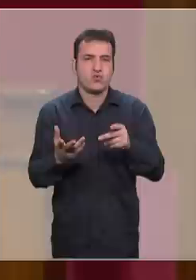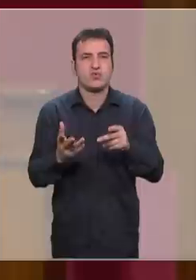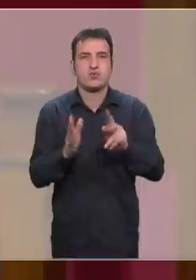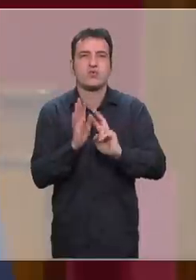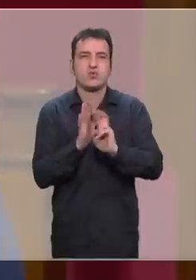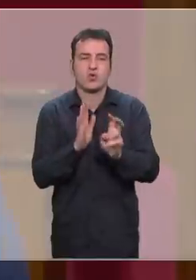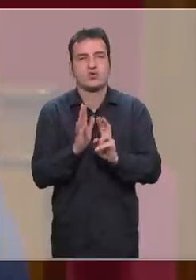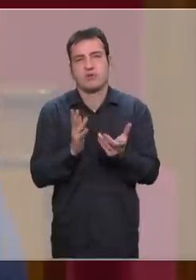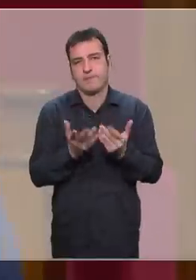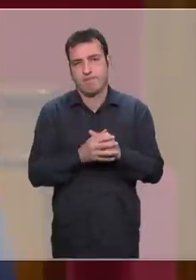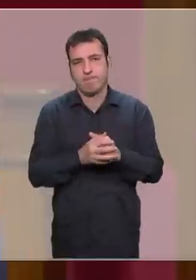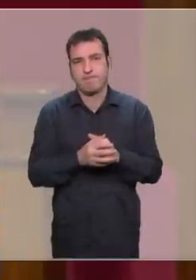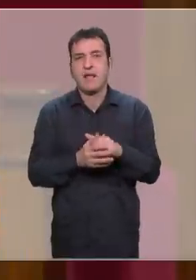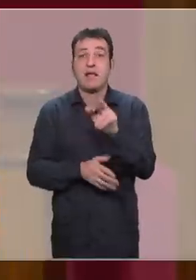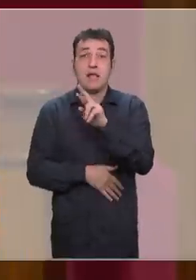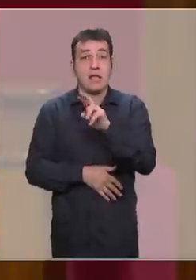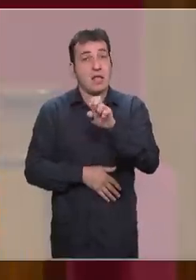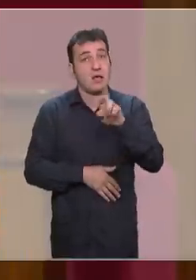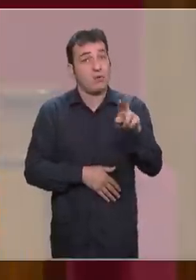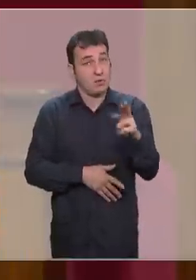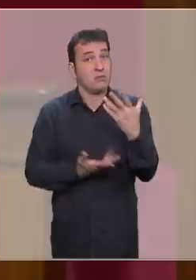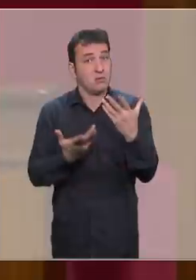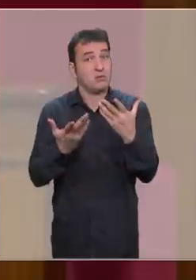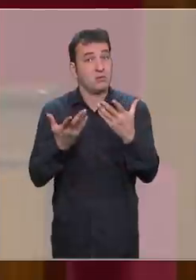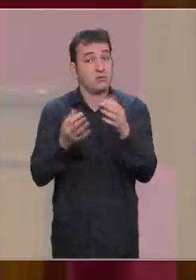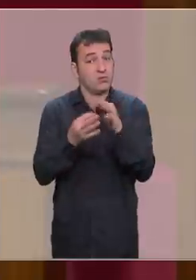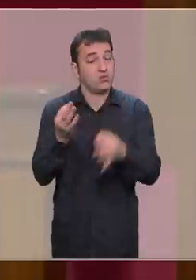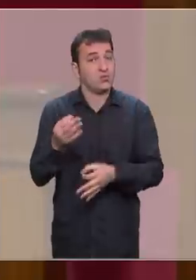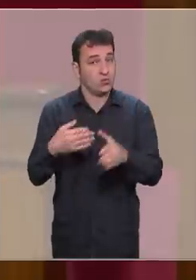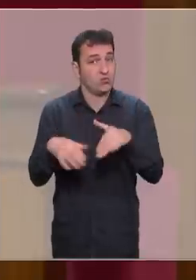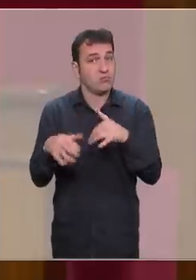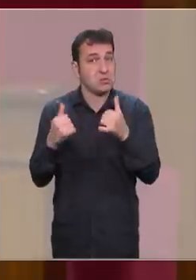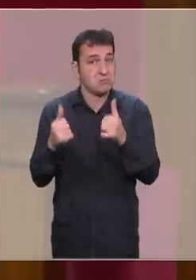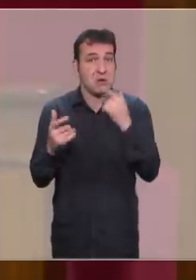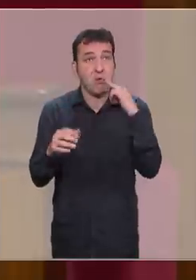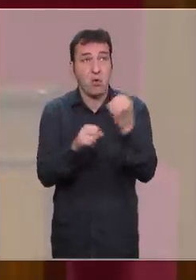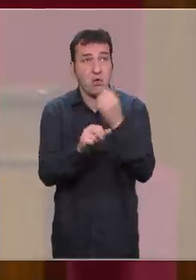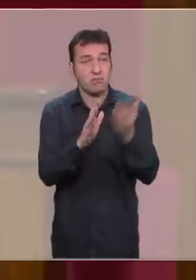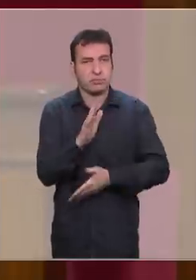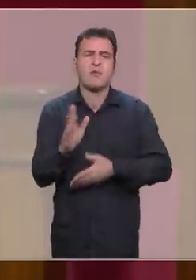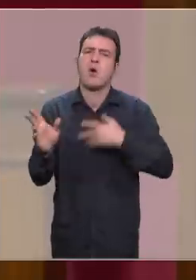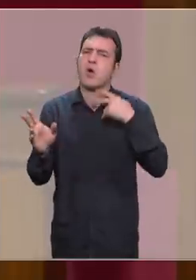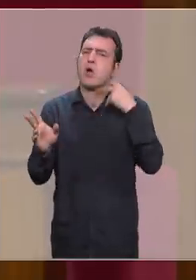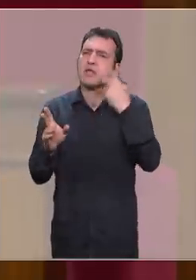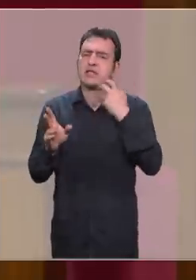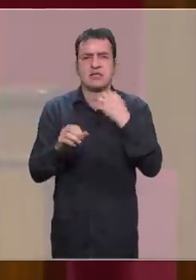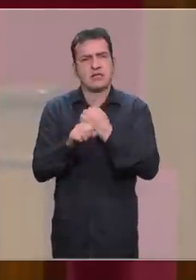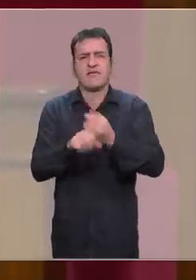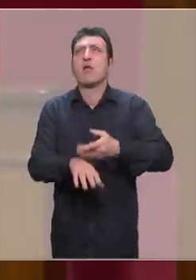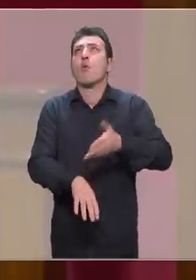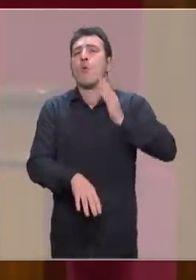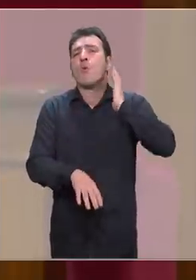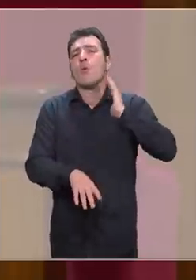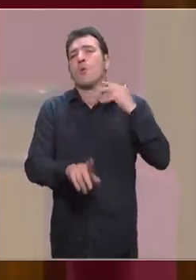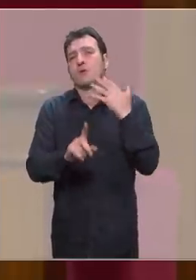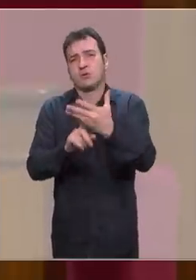donc une réponse efficace à cet enjeu. Bien que la SNCF ait travaillé depuis longtemps sur le concept de service express